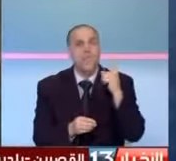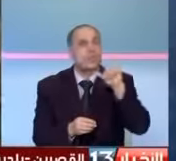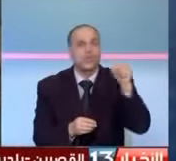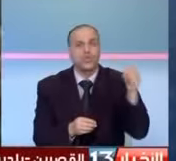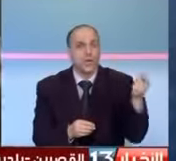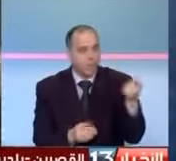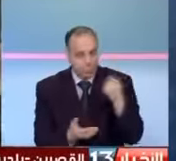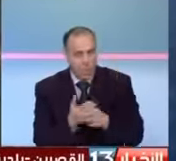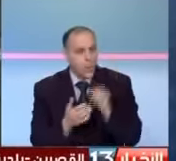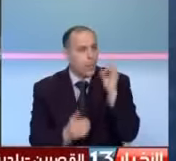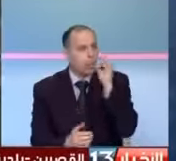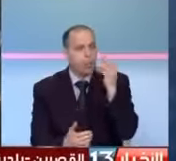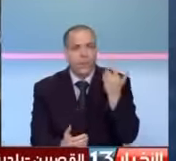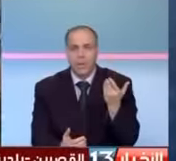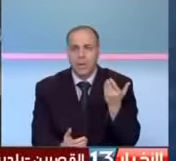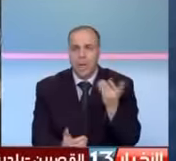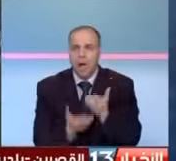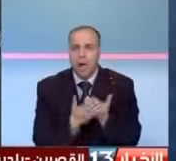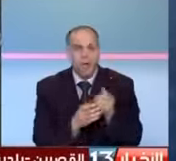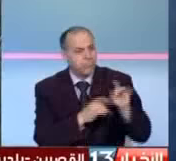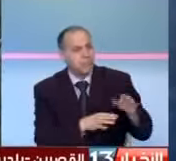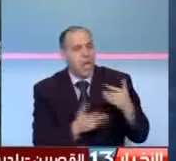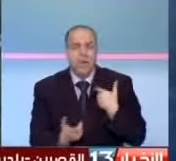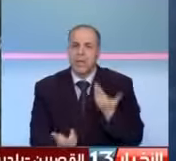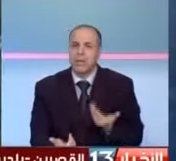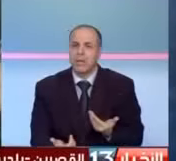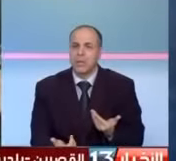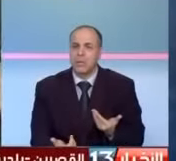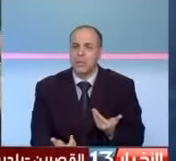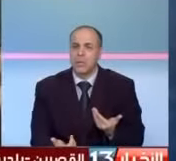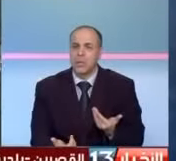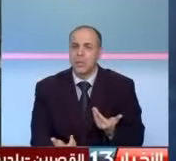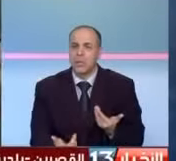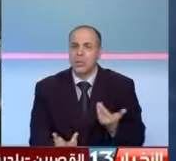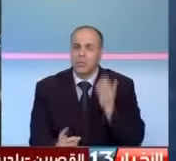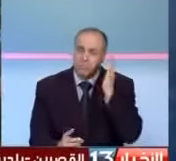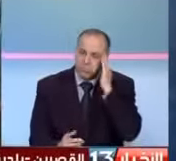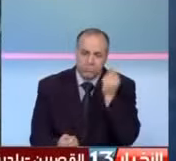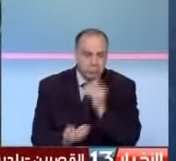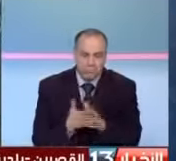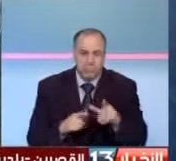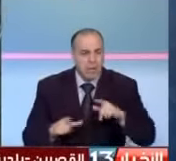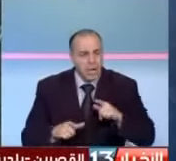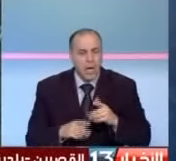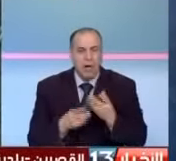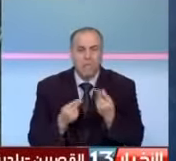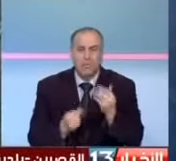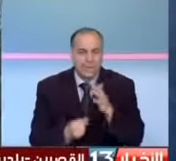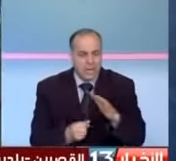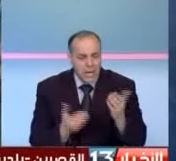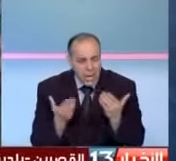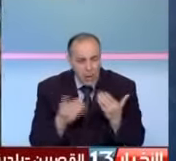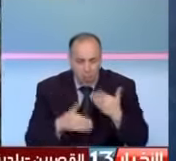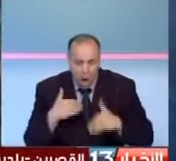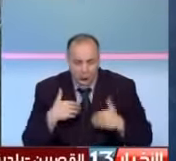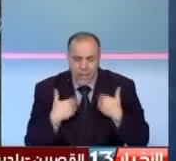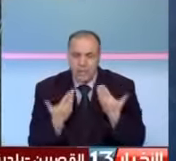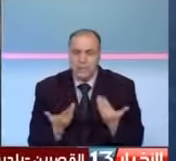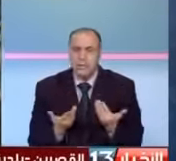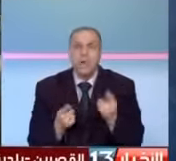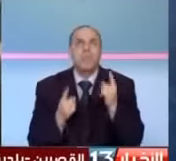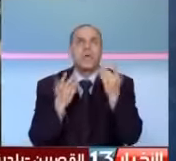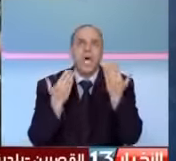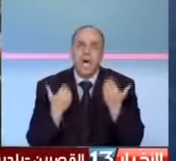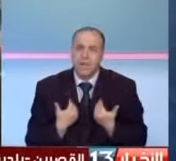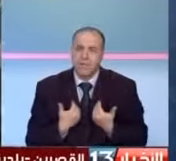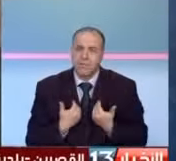ما خلصناش، ما حقوقنا معظومة، فين البيت بليش، فين الكيري، لا عندي بنيات معاقين على مربي بحوالي ما